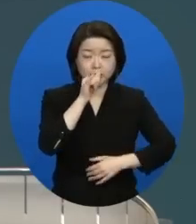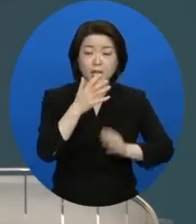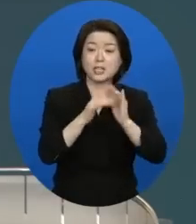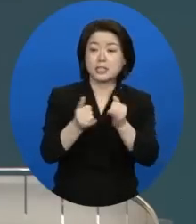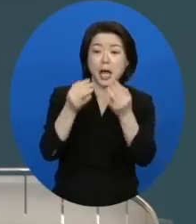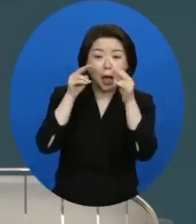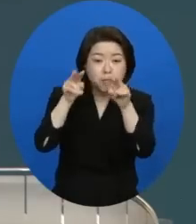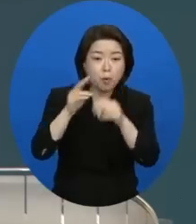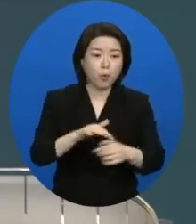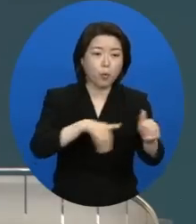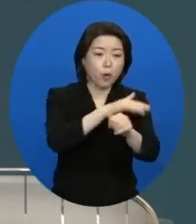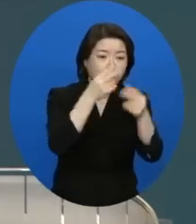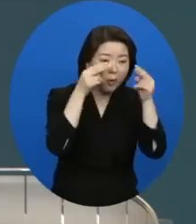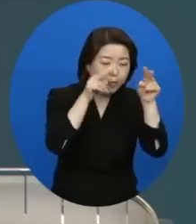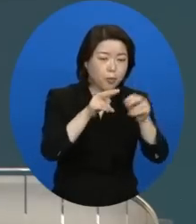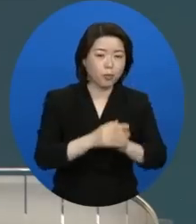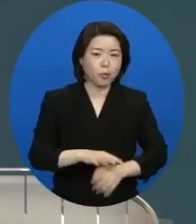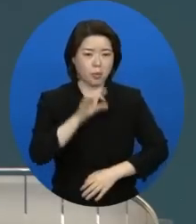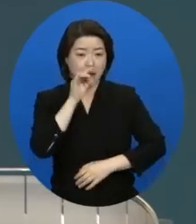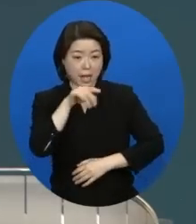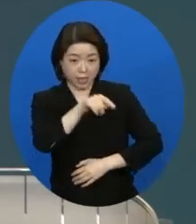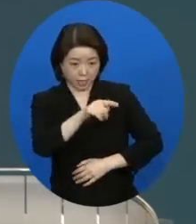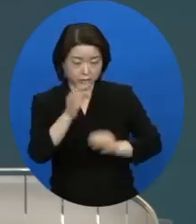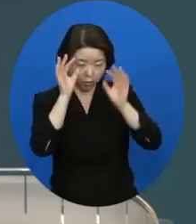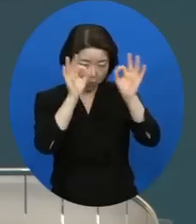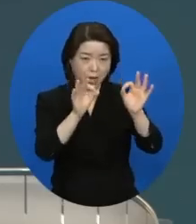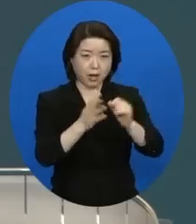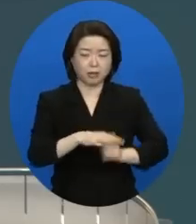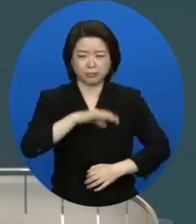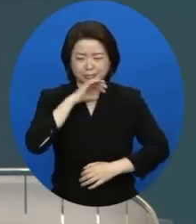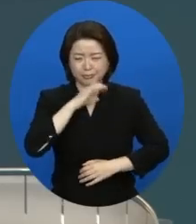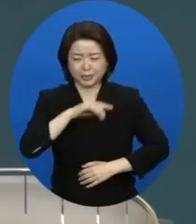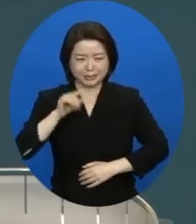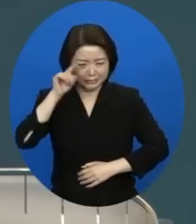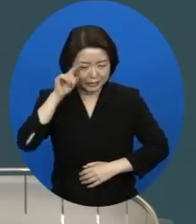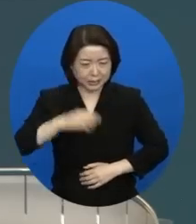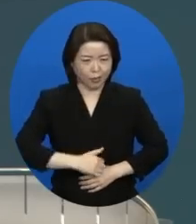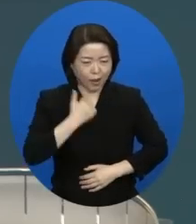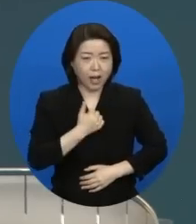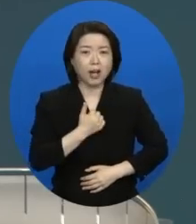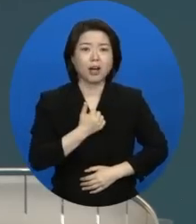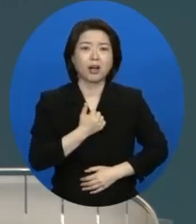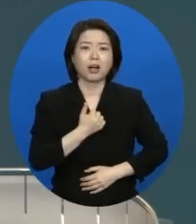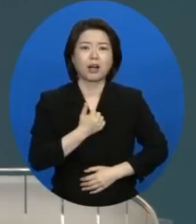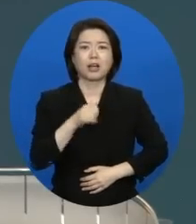바라보고 환경 바라보고 안 되는 거 바라보고 불평하고 짜증내고 화내고